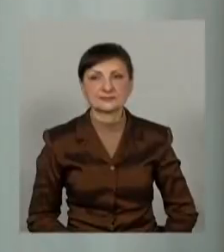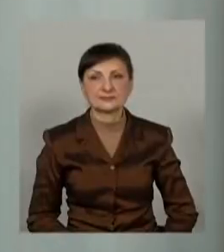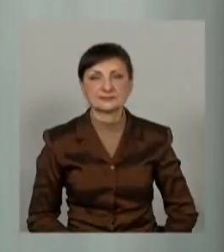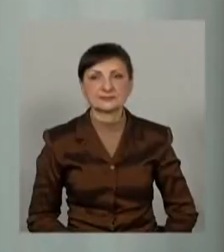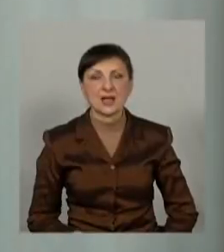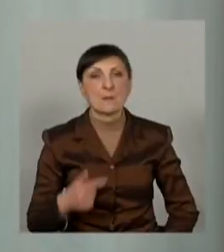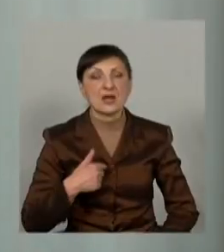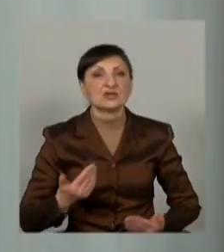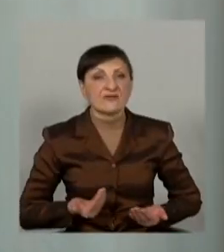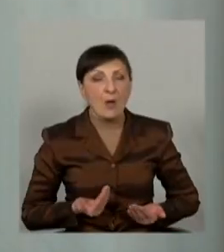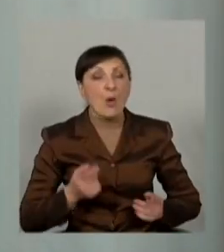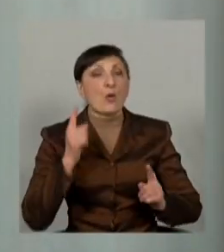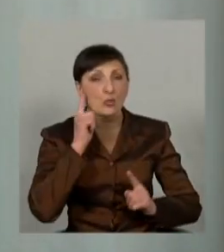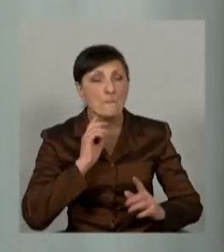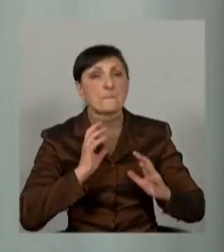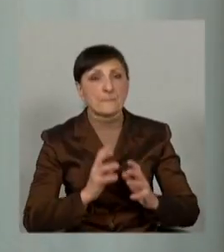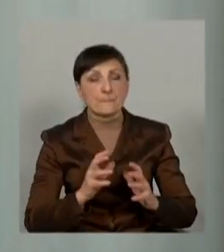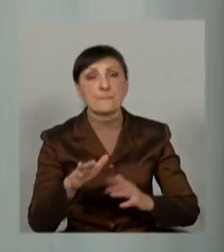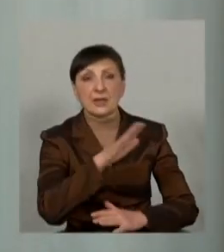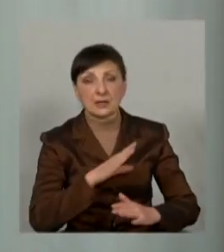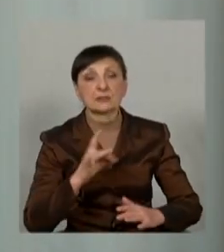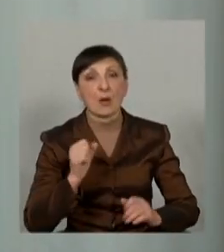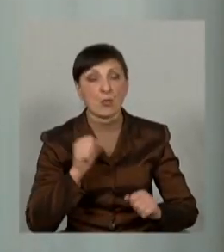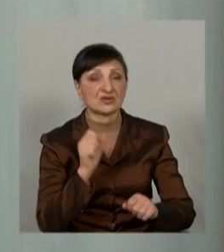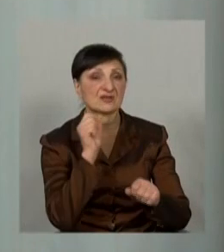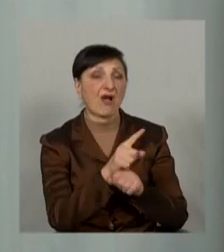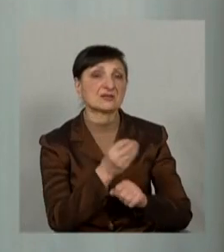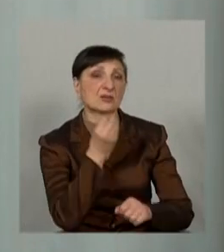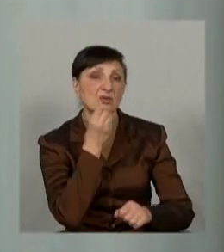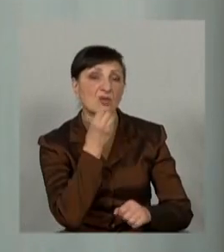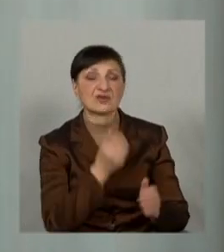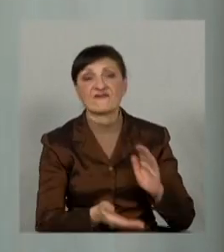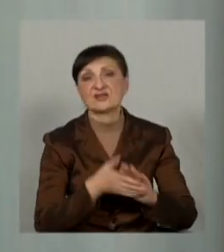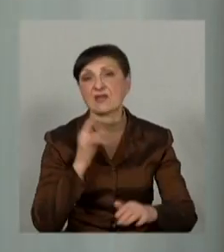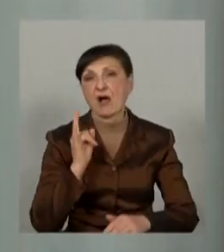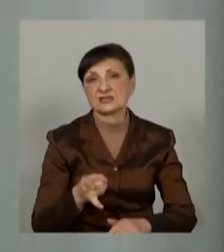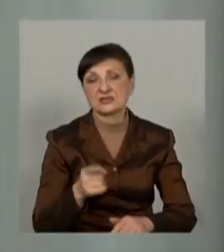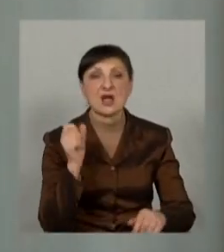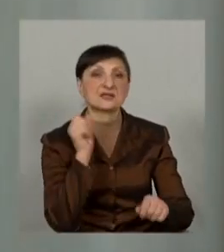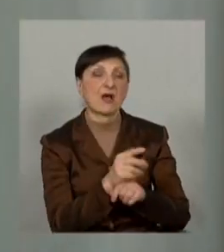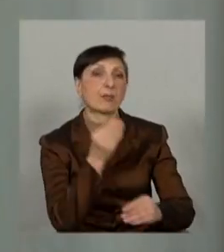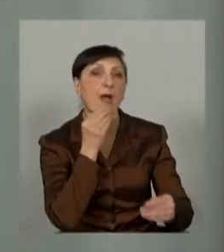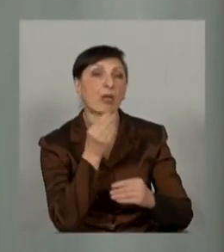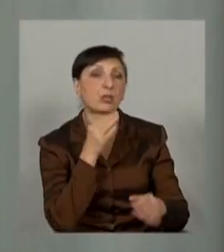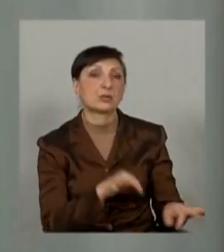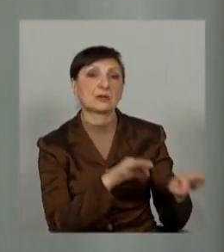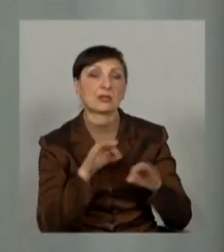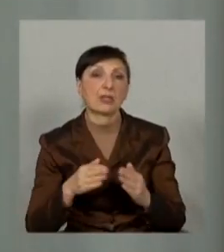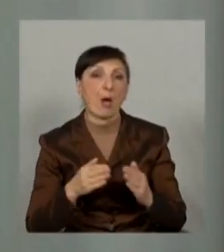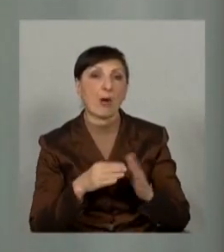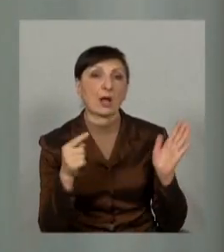Мы живем в комфортном мире, где можно заказать еду, вызвать такси, заказать продукты питания в один